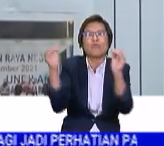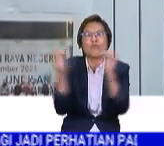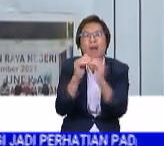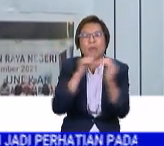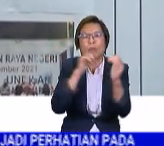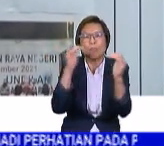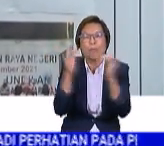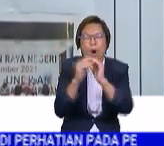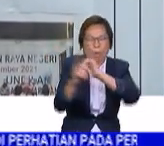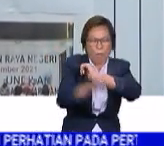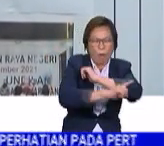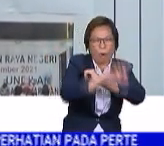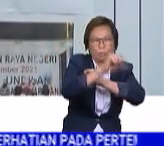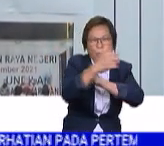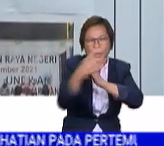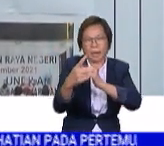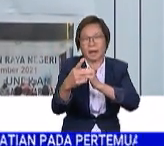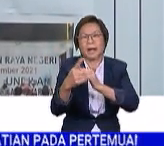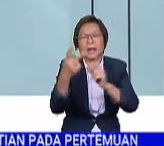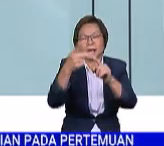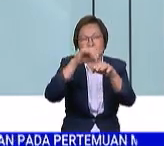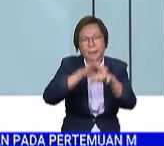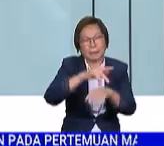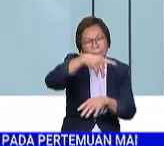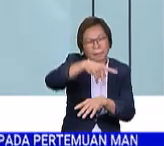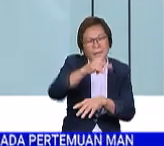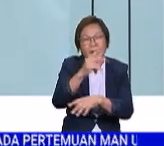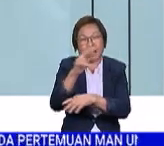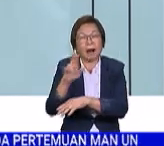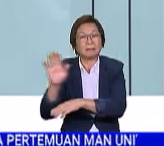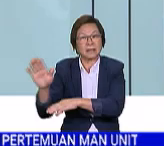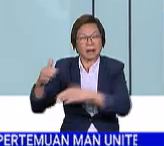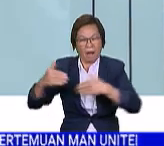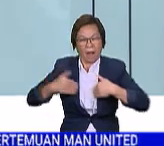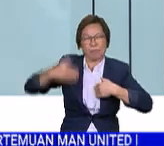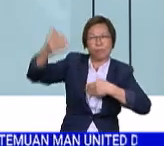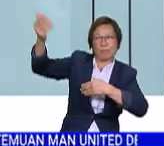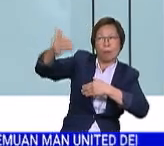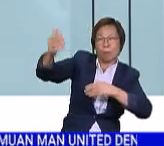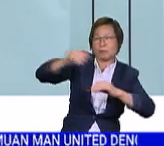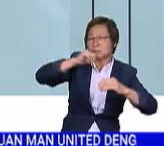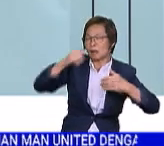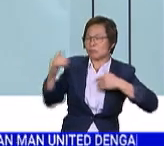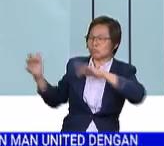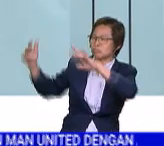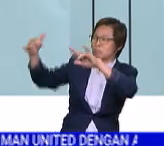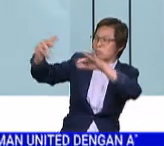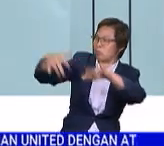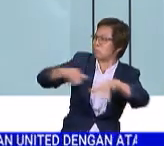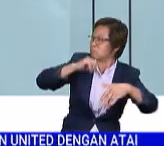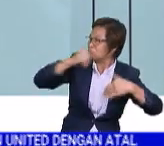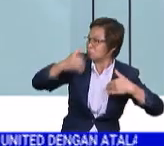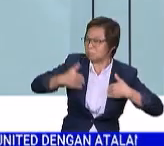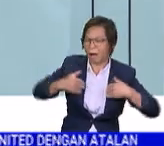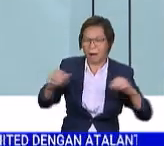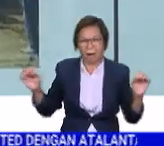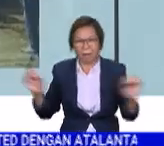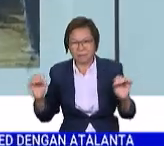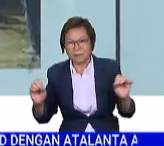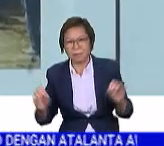mengenakan kompaun RM10,000 kepada PKR walaupun parti itu mengadakan ceramah tanpa kehadiran orang ramai secara